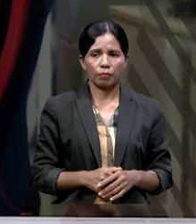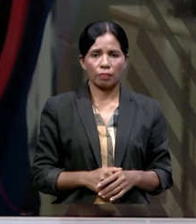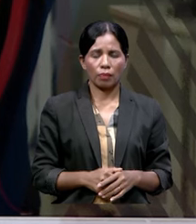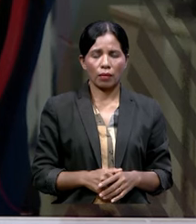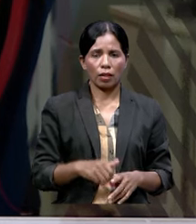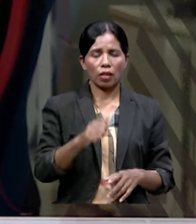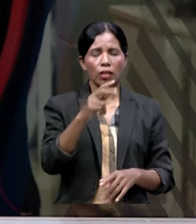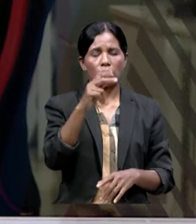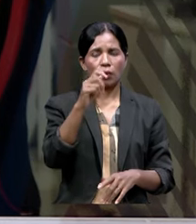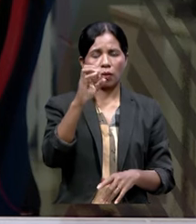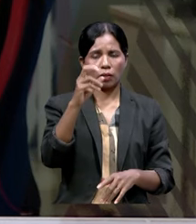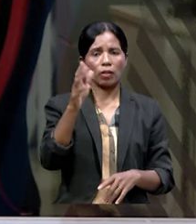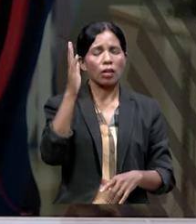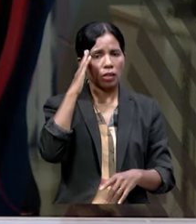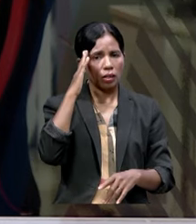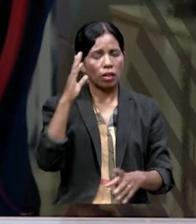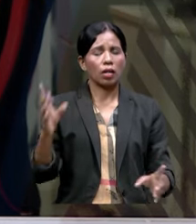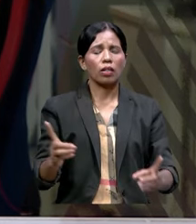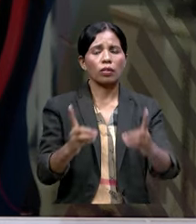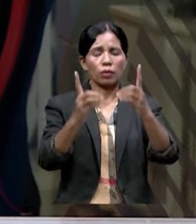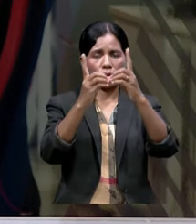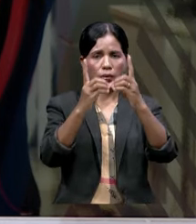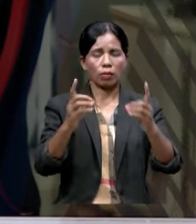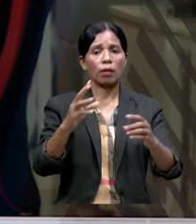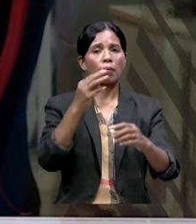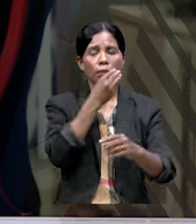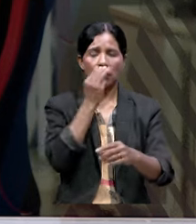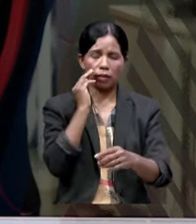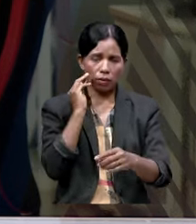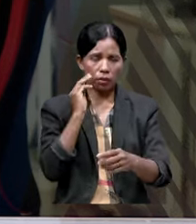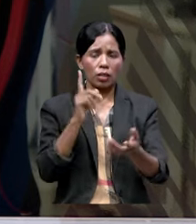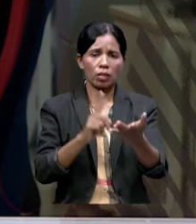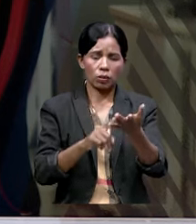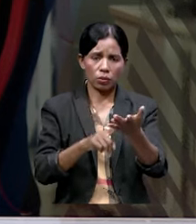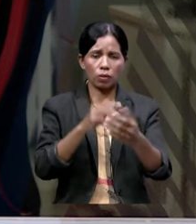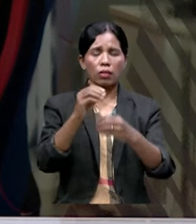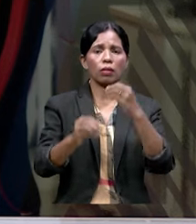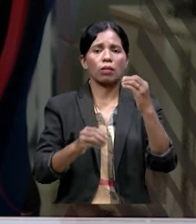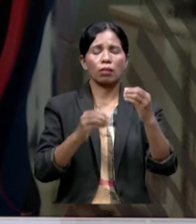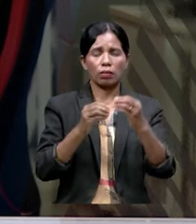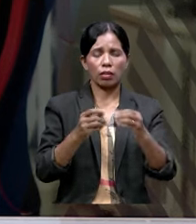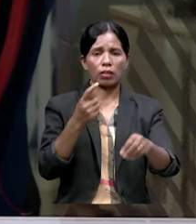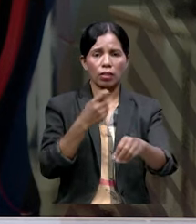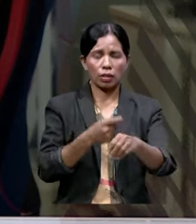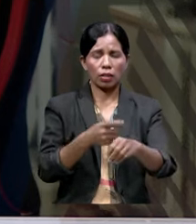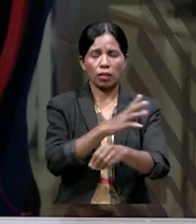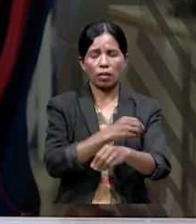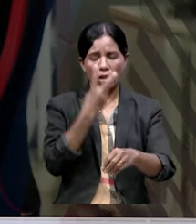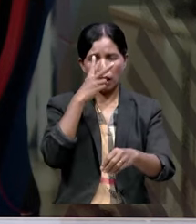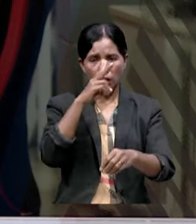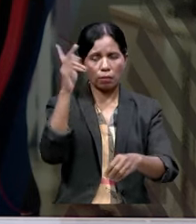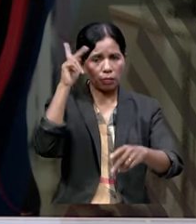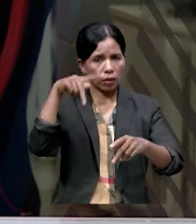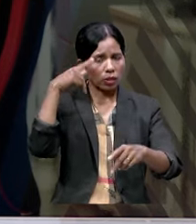Antonio Kalohang reconhece a sor Maluho Maria Alcatiri, who discute con a situação política iha